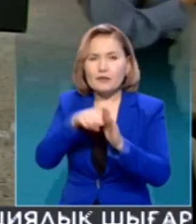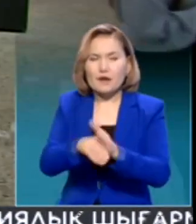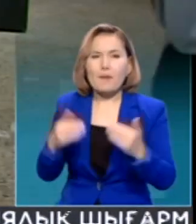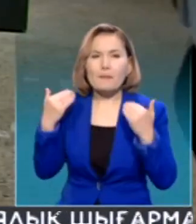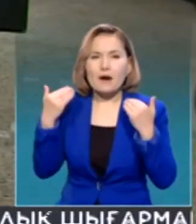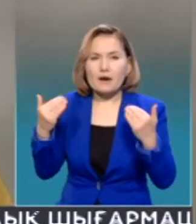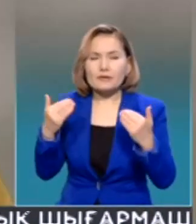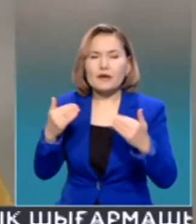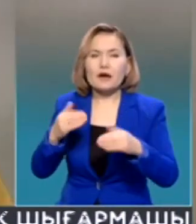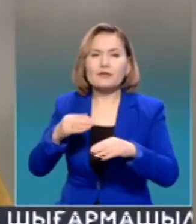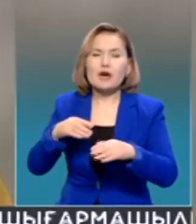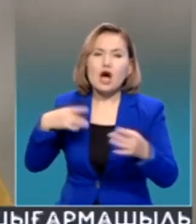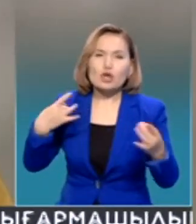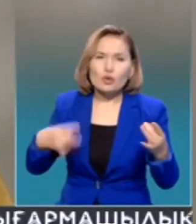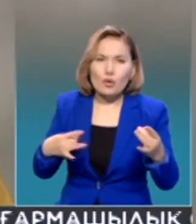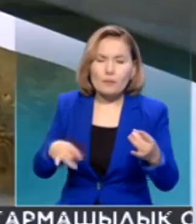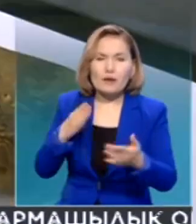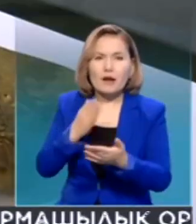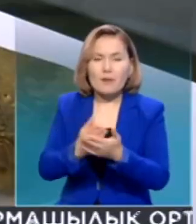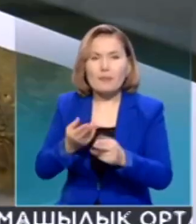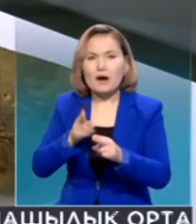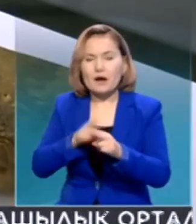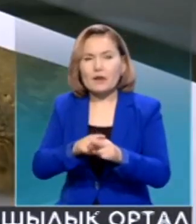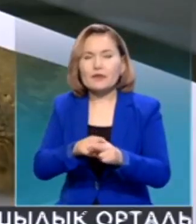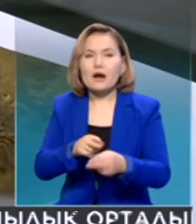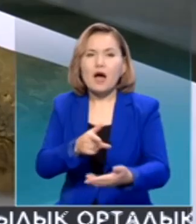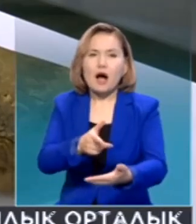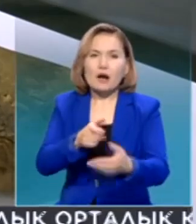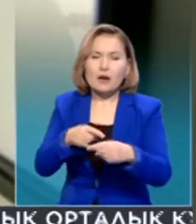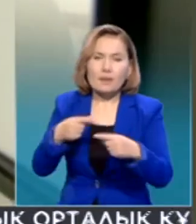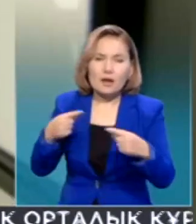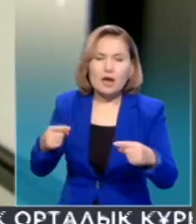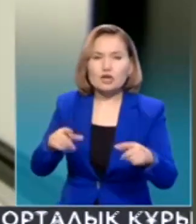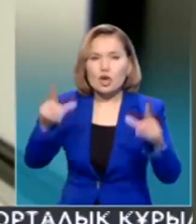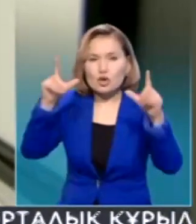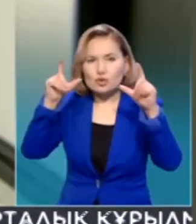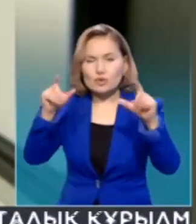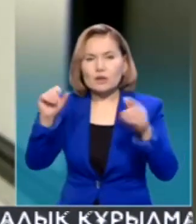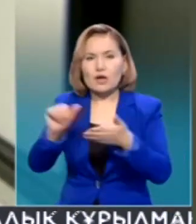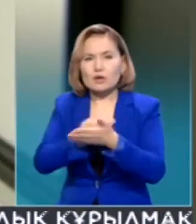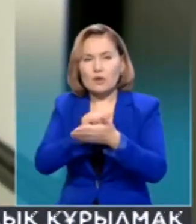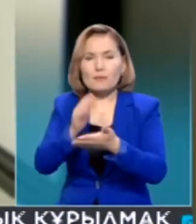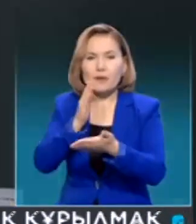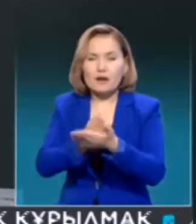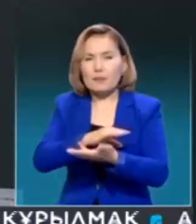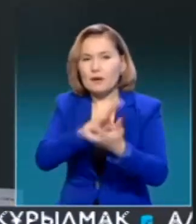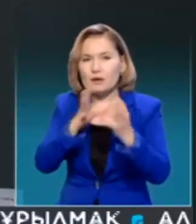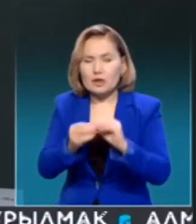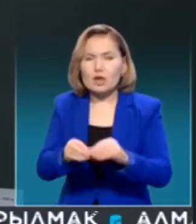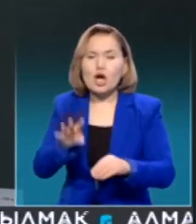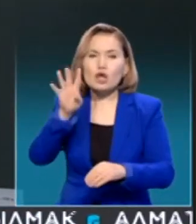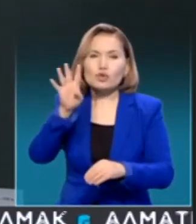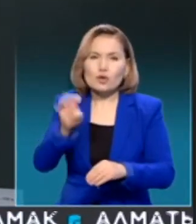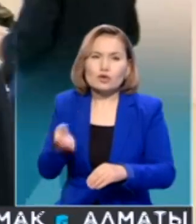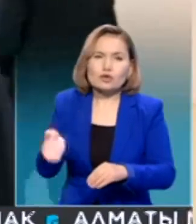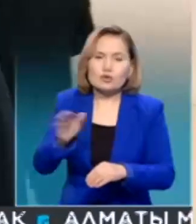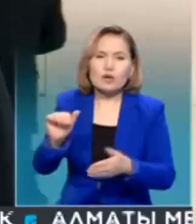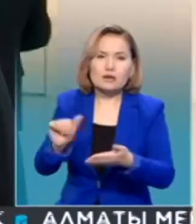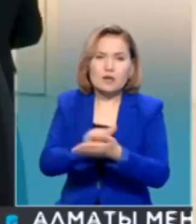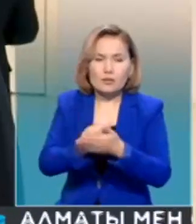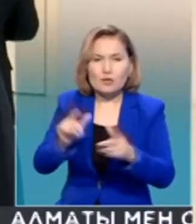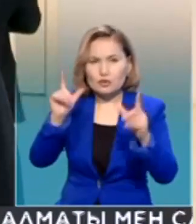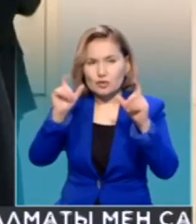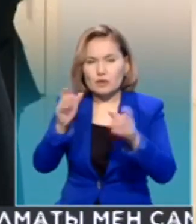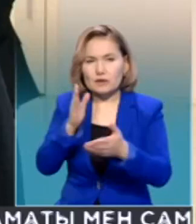батырдың саусақ ізі қалған домбырасы, сарбаздың қару-жарақтары мен суреттері бар. Тарихи экспонаттардың жалпы саны 400-ге жуықтайды. Ары